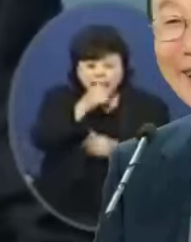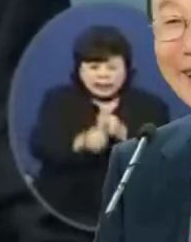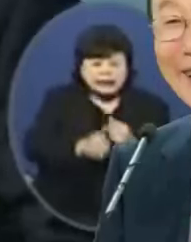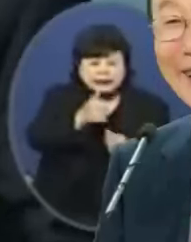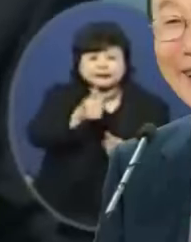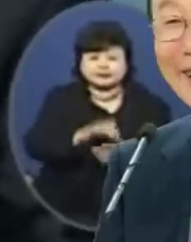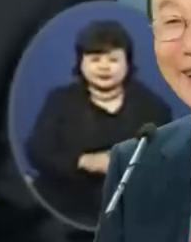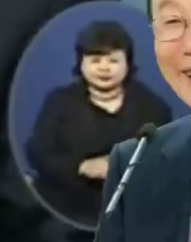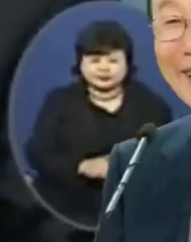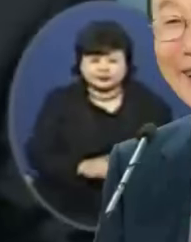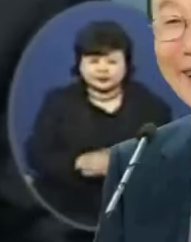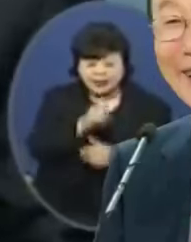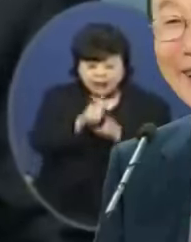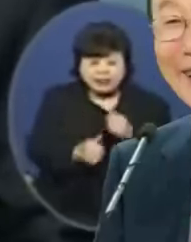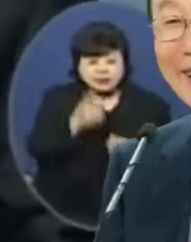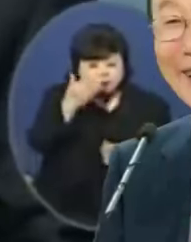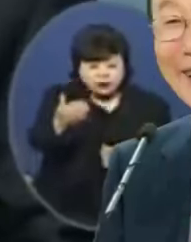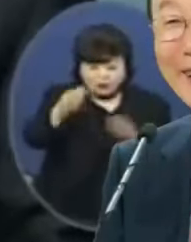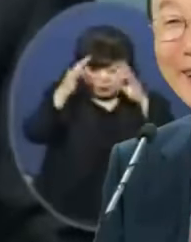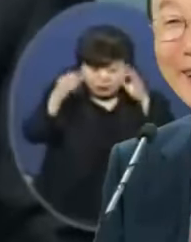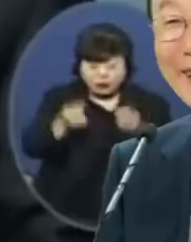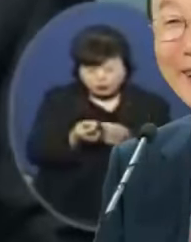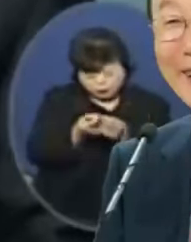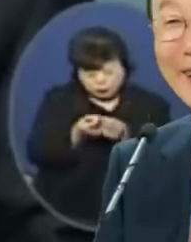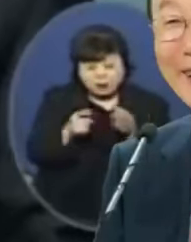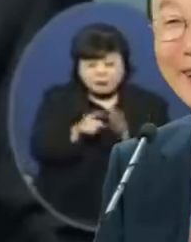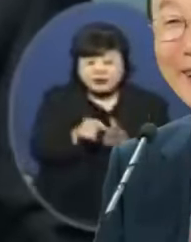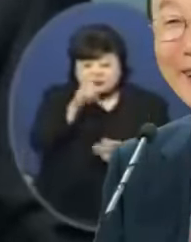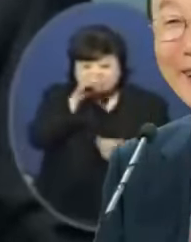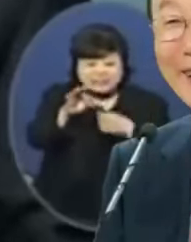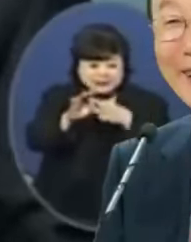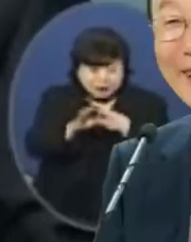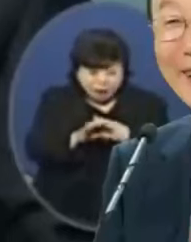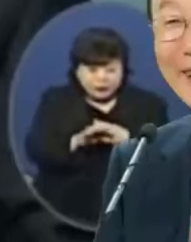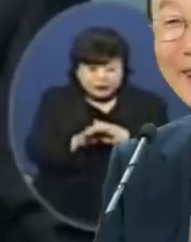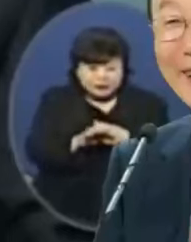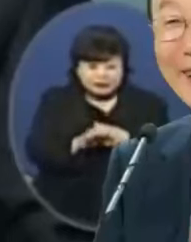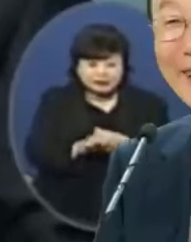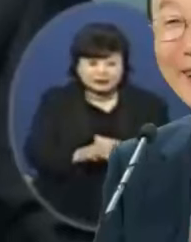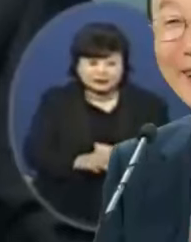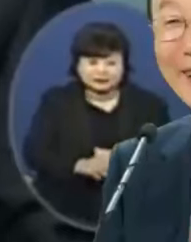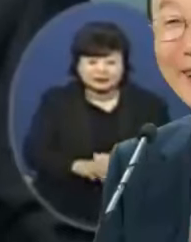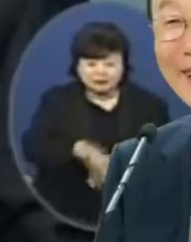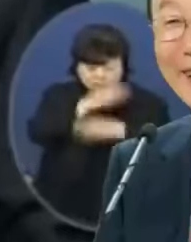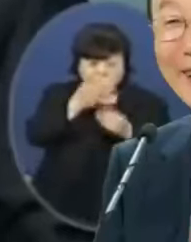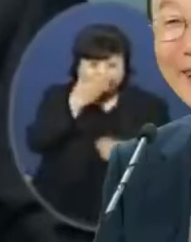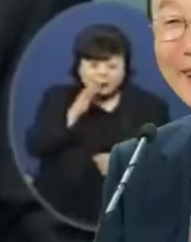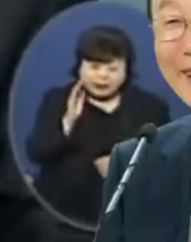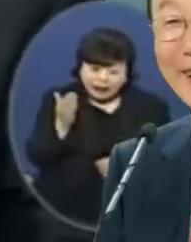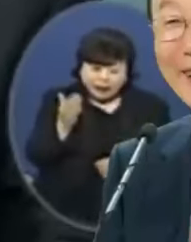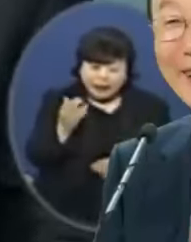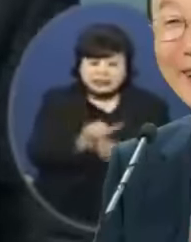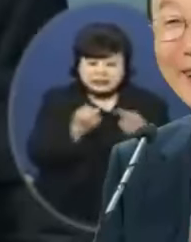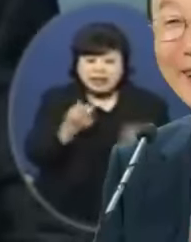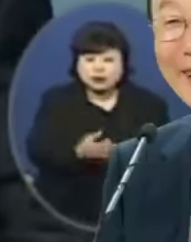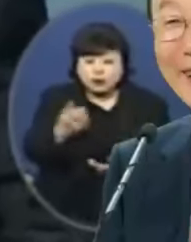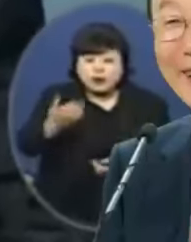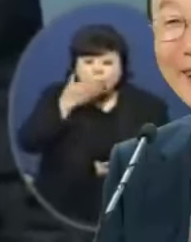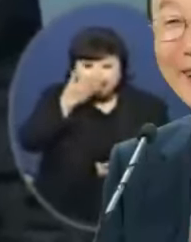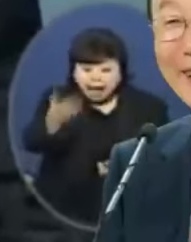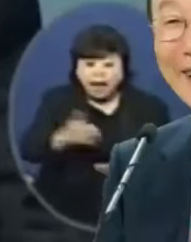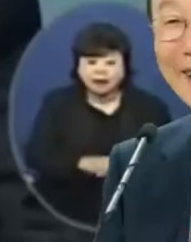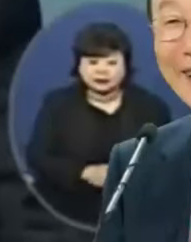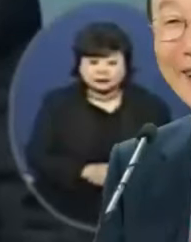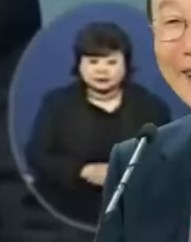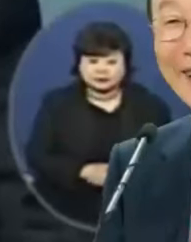하나님이겠습니다. 그럼 하나님이 여러분 보고 겨자씨 하나만한 믿음만 있으면 너는 보통 가능성을 가진 것이 아니다. 태산을 옮길 수 있는